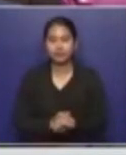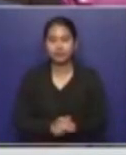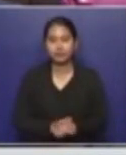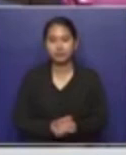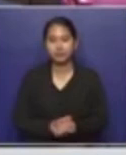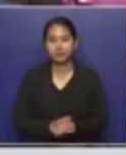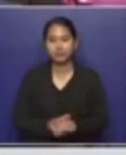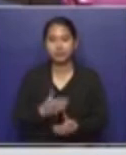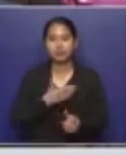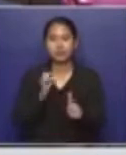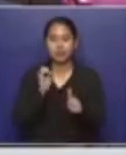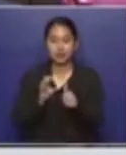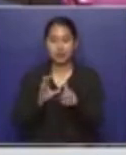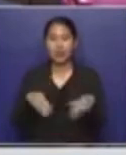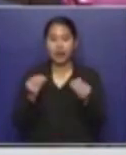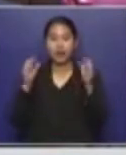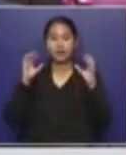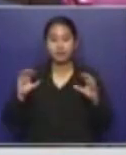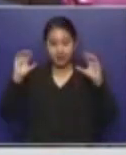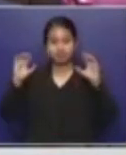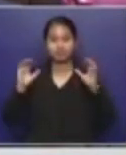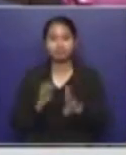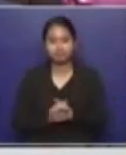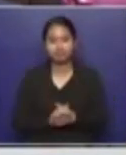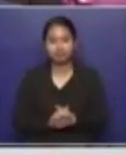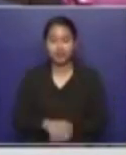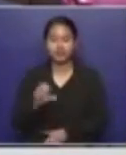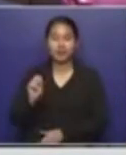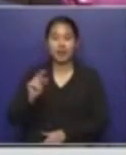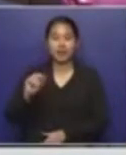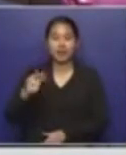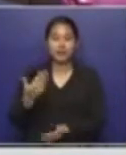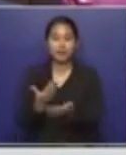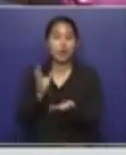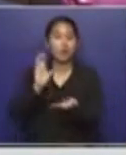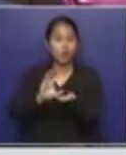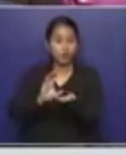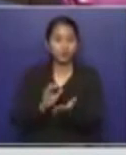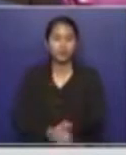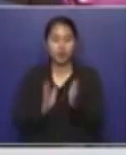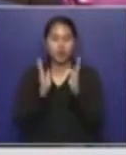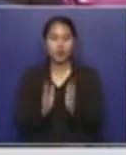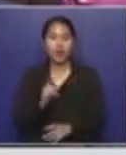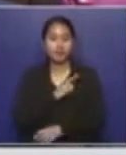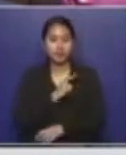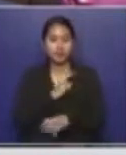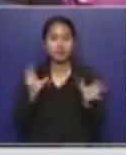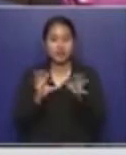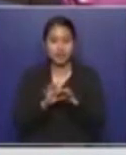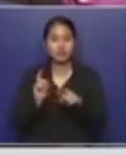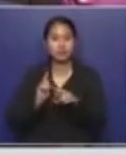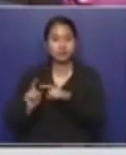เพื่อให้รัฐบาลตลอดจนสำนักงบประมาณส่วนงานที่เกี่ยวข้องนะ